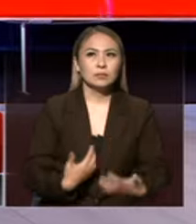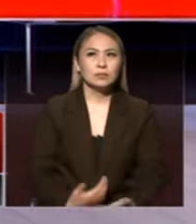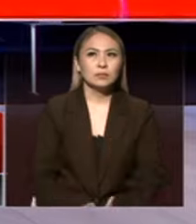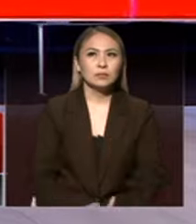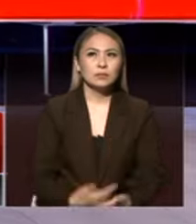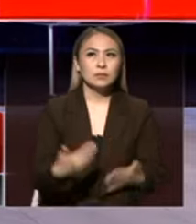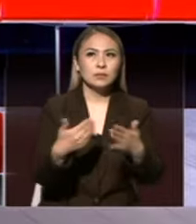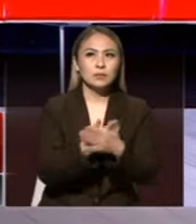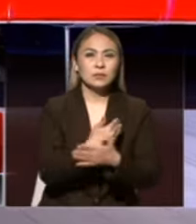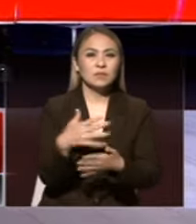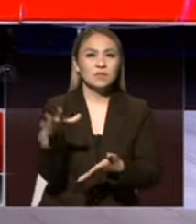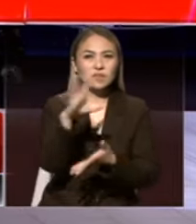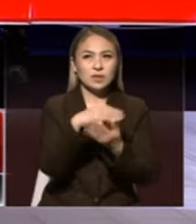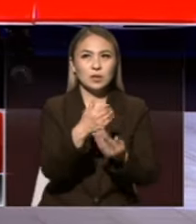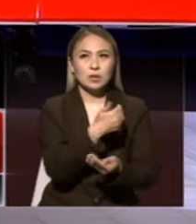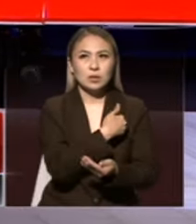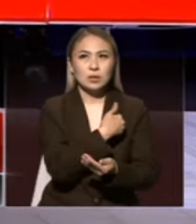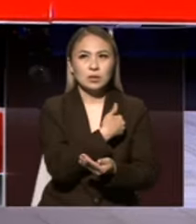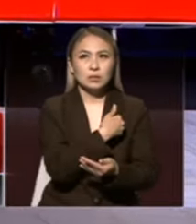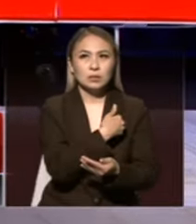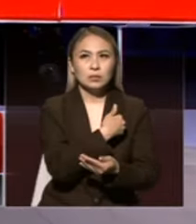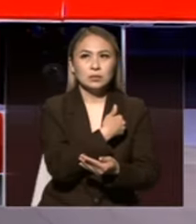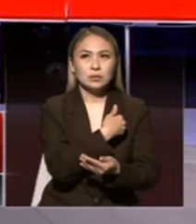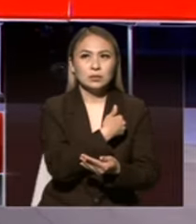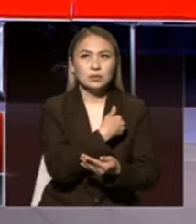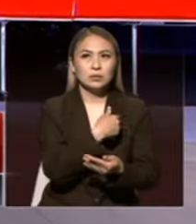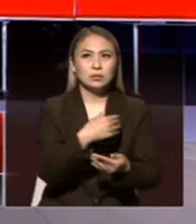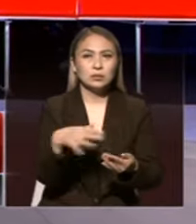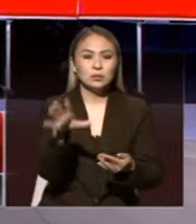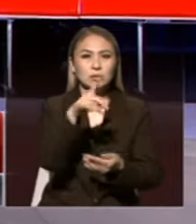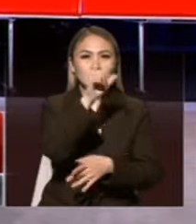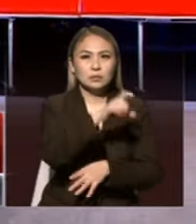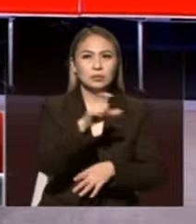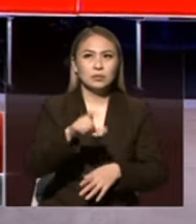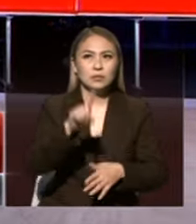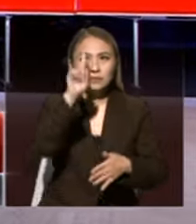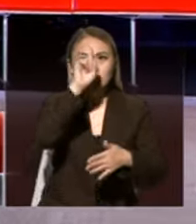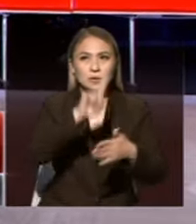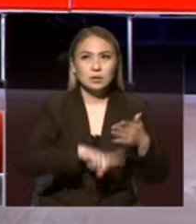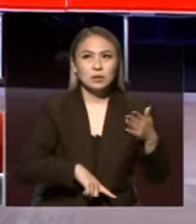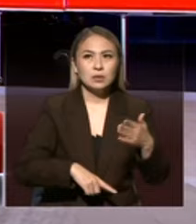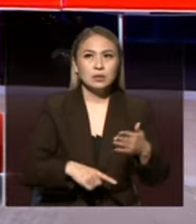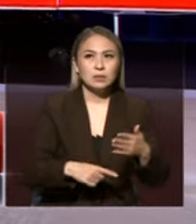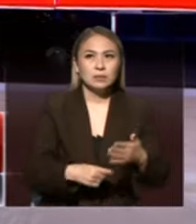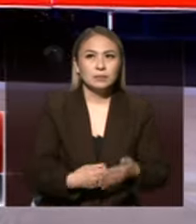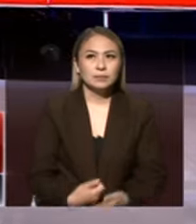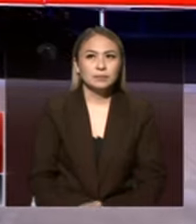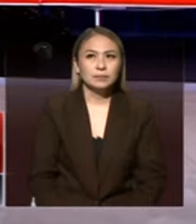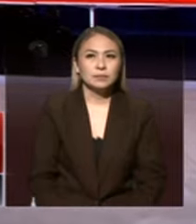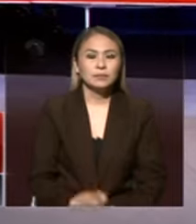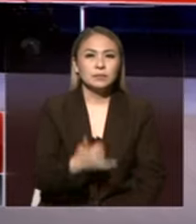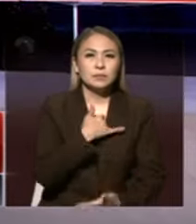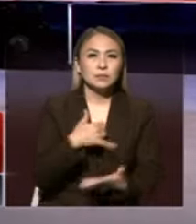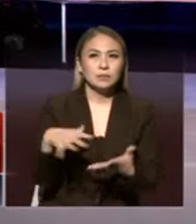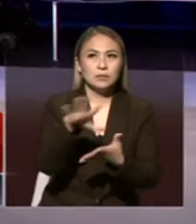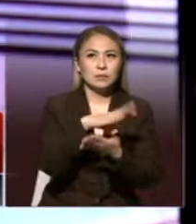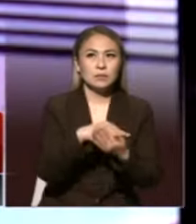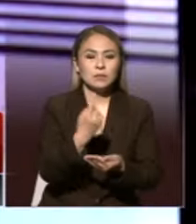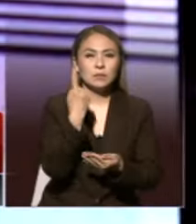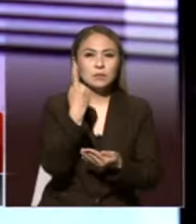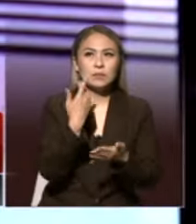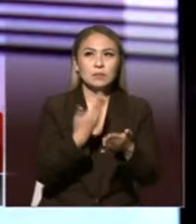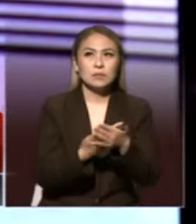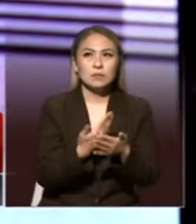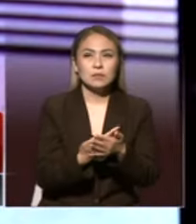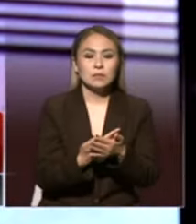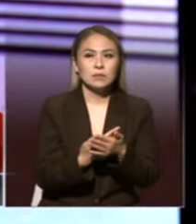жаңа трактор тепкісі келмейді, кім жаңа машина мінгісі келмейді. А трактористтердің бәрін үміттендіріп қойғанмын, сен жаңа трактор мінесің, бәрі ескі трактор менде, бірақ жаңа тракторым бар.